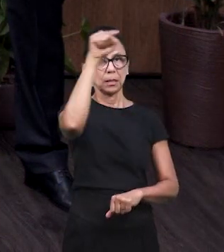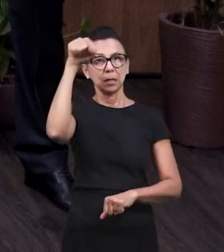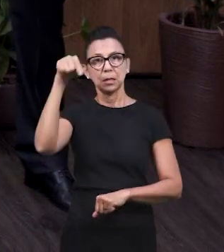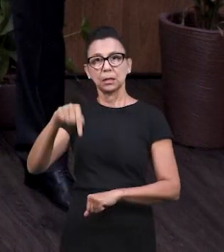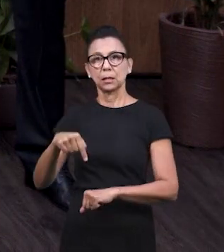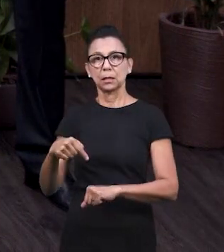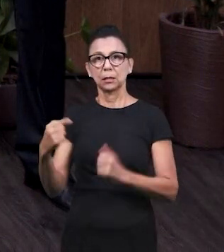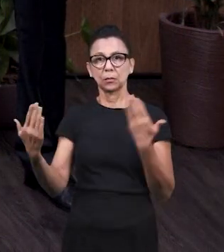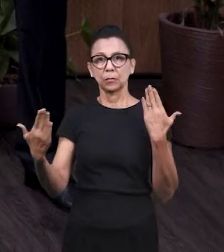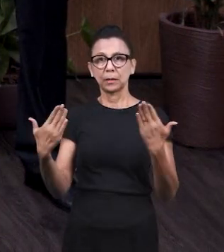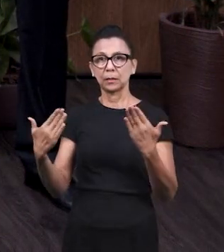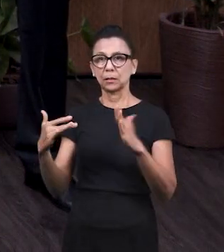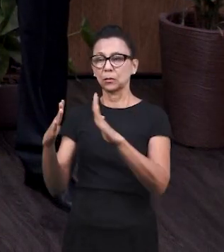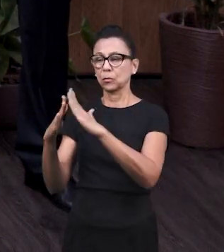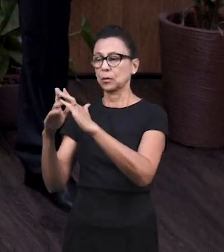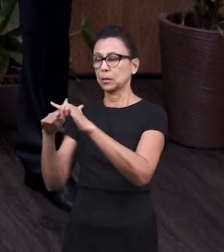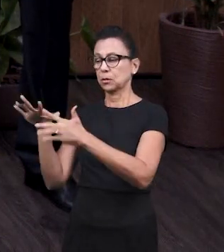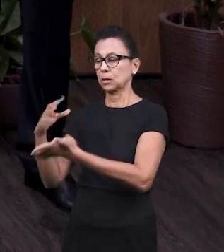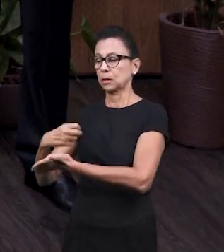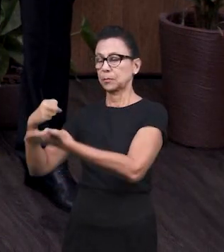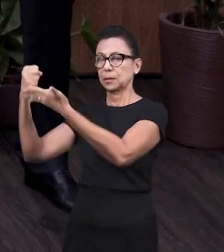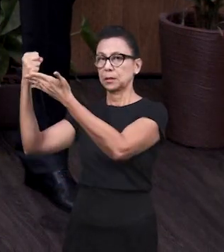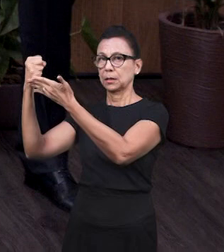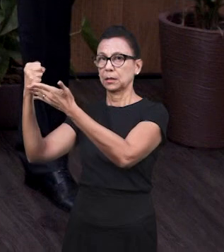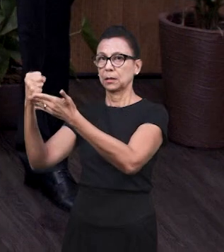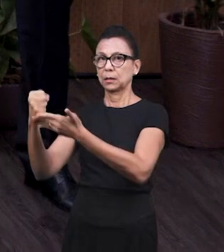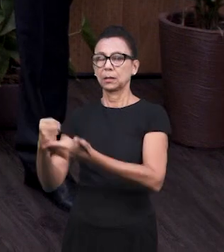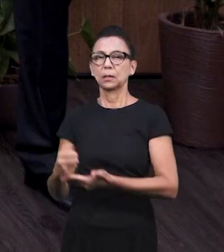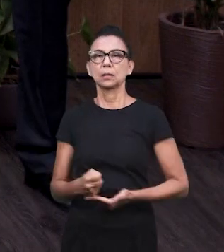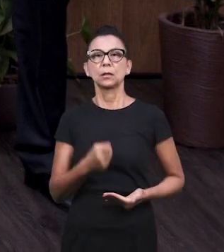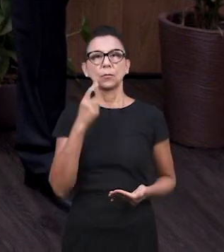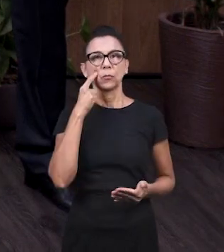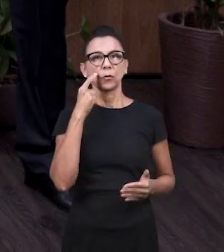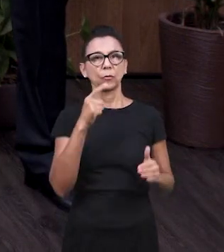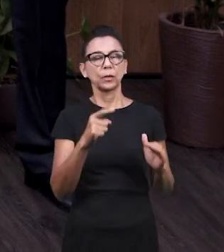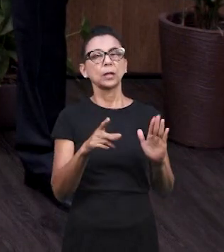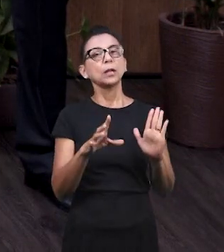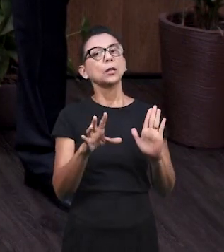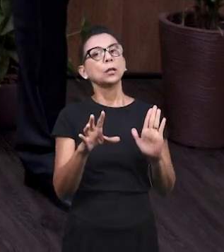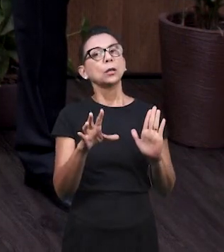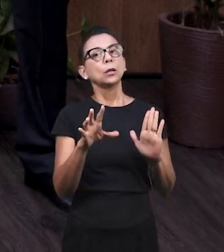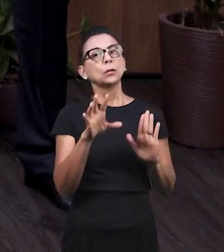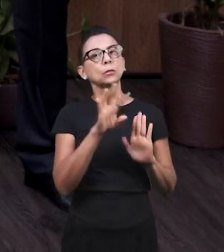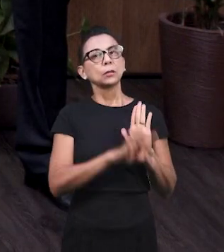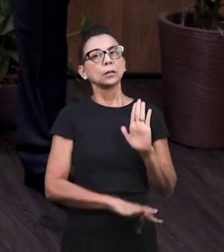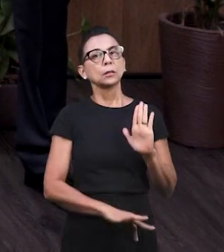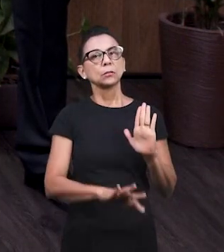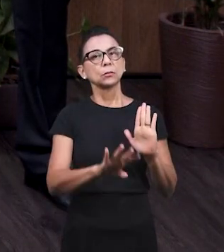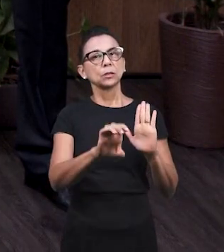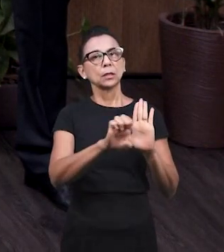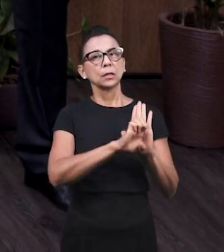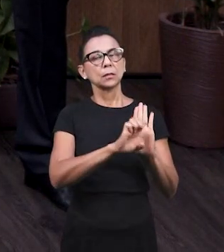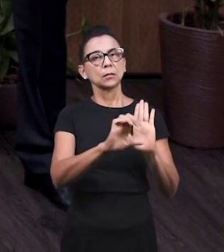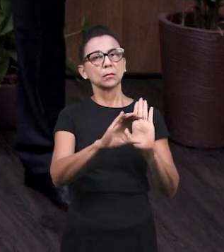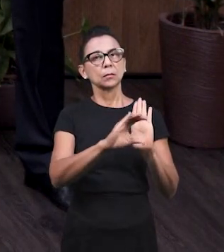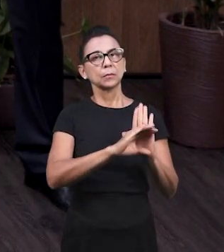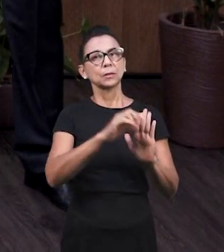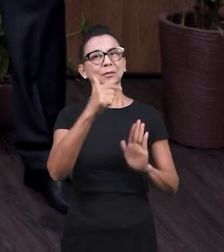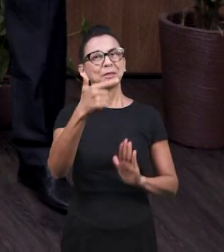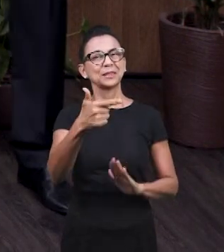en utilisant le texte en Exode, chapitre 12. Et nous aimerions beaucoup de recevoir votre